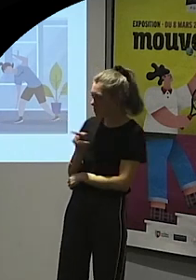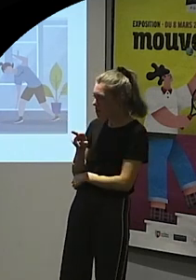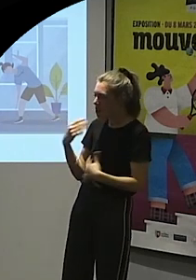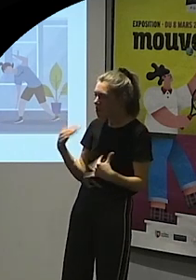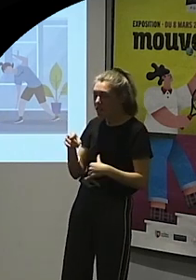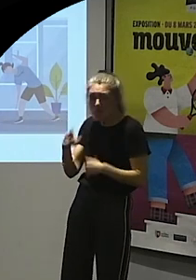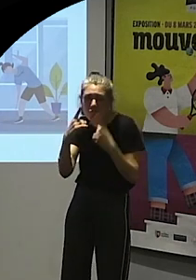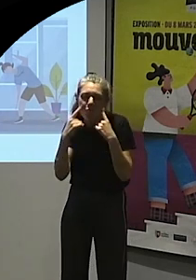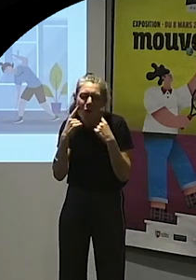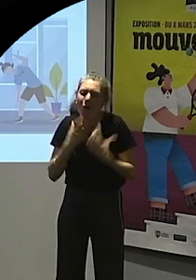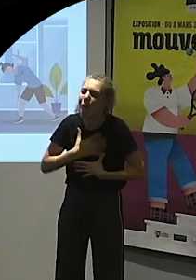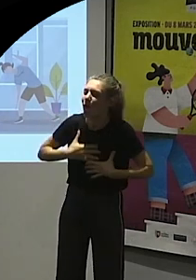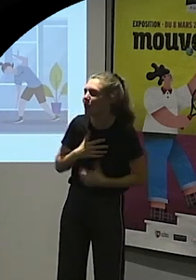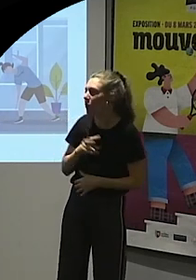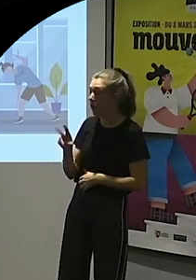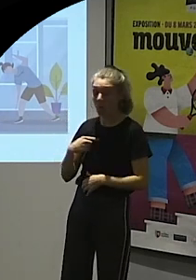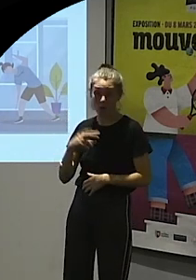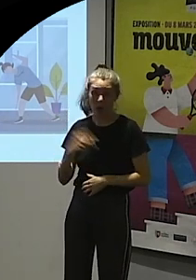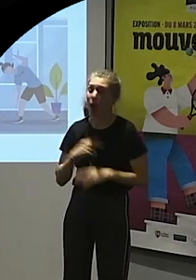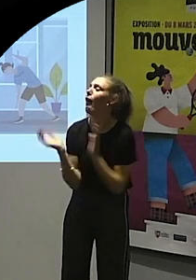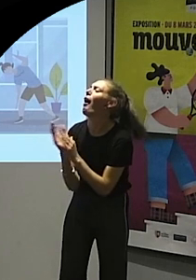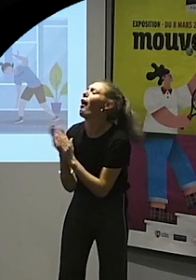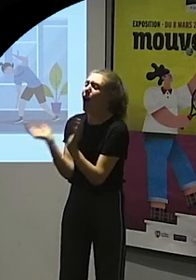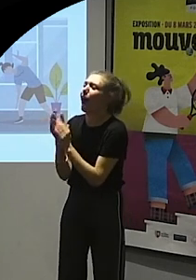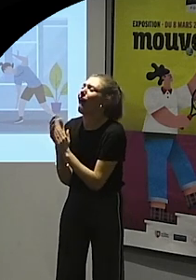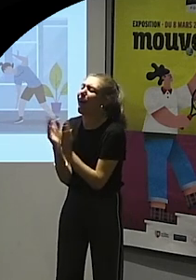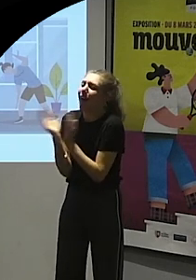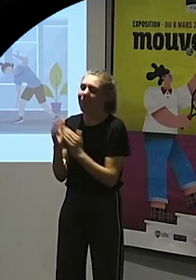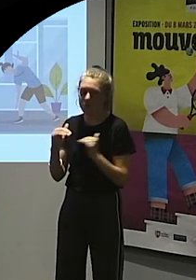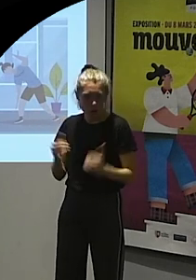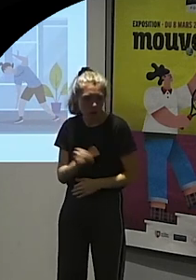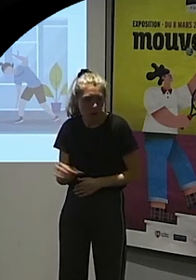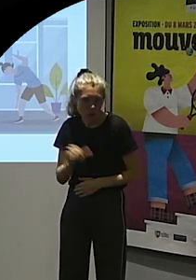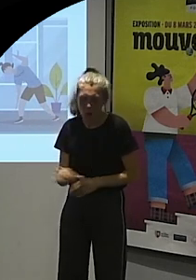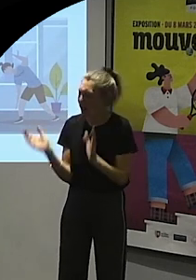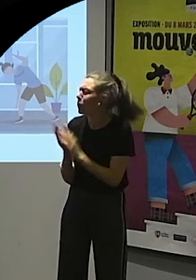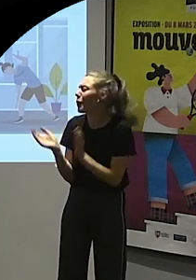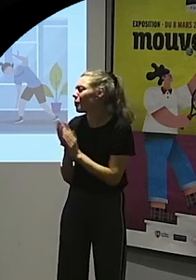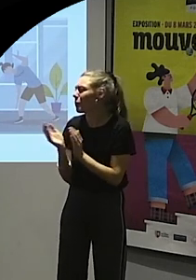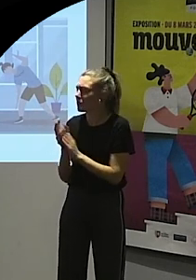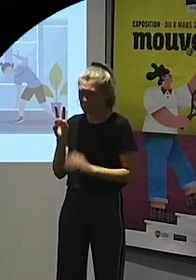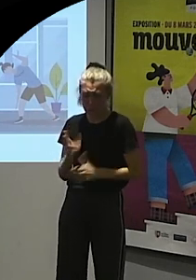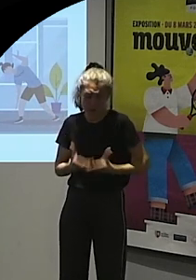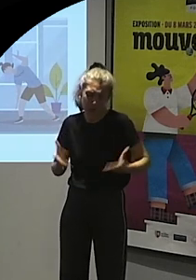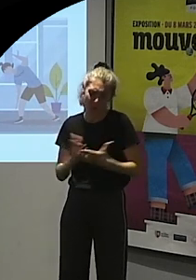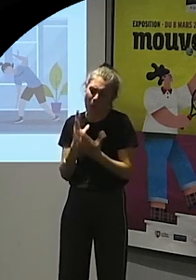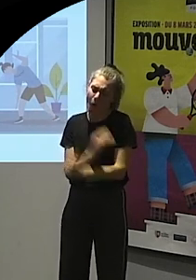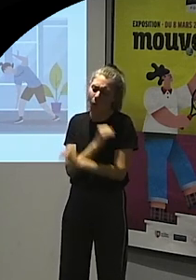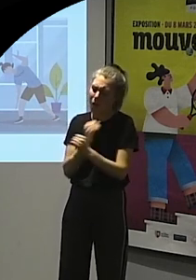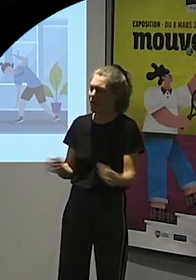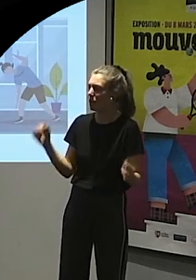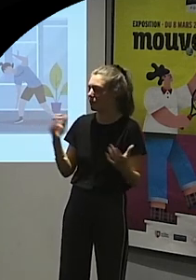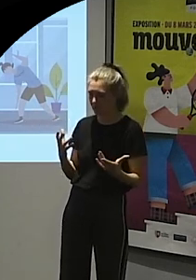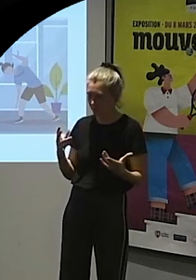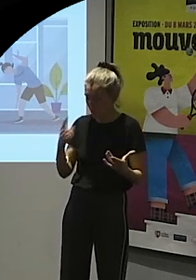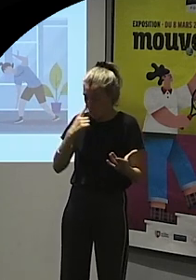pleuraient de joie et tout ça. Moi, j'étais toujours en train d'applaudir, j'applaudissais tout, parce que c'était vraiment des moments merveilleux et pas ordinaires,